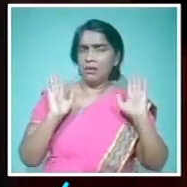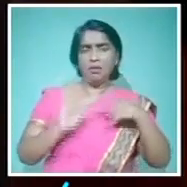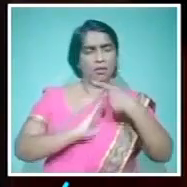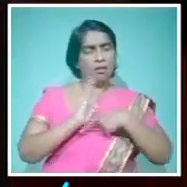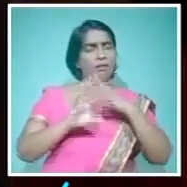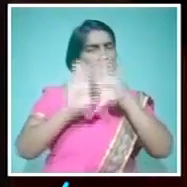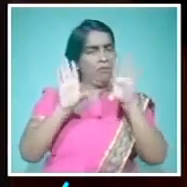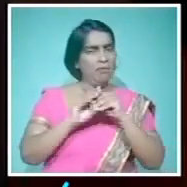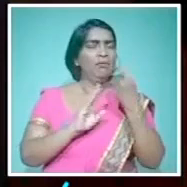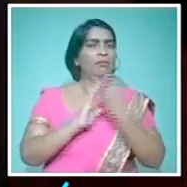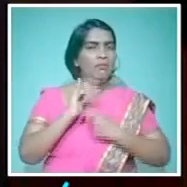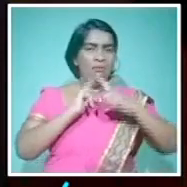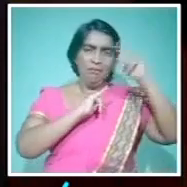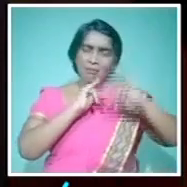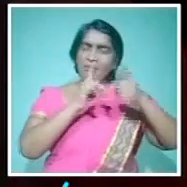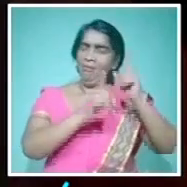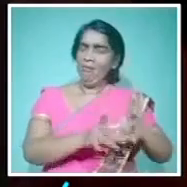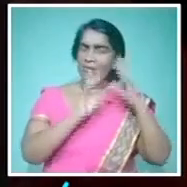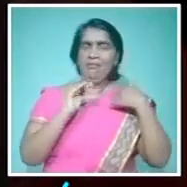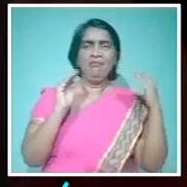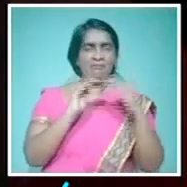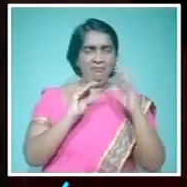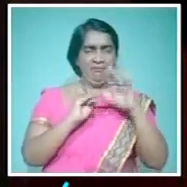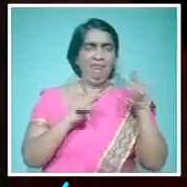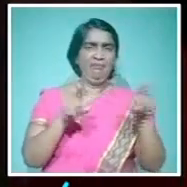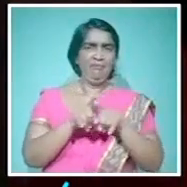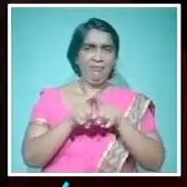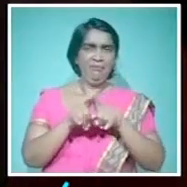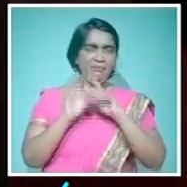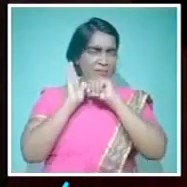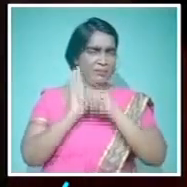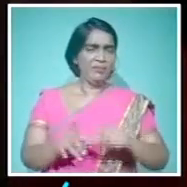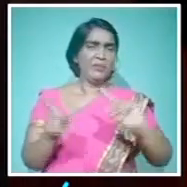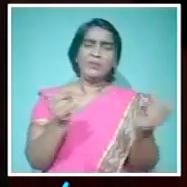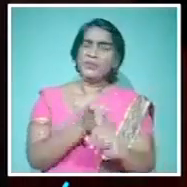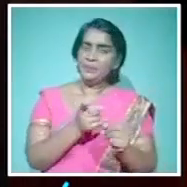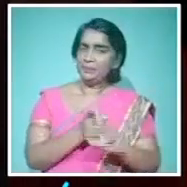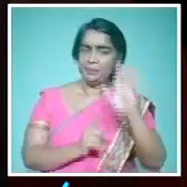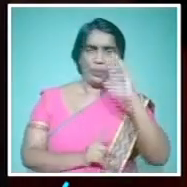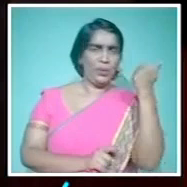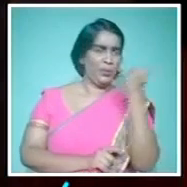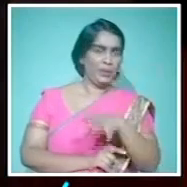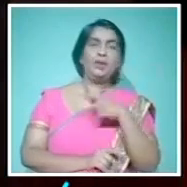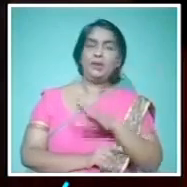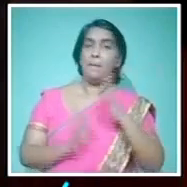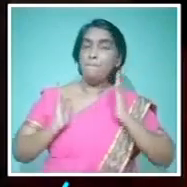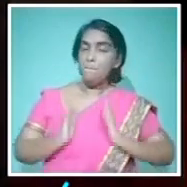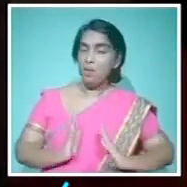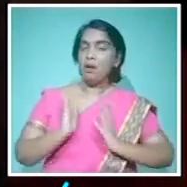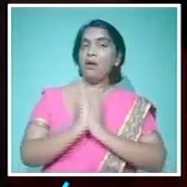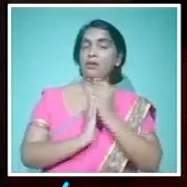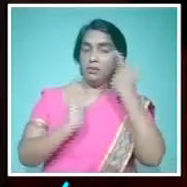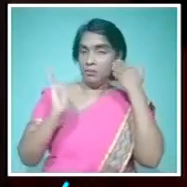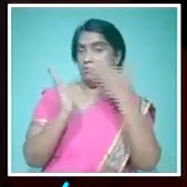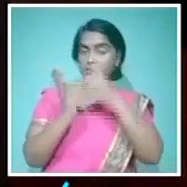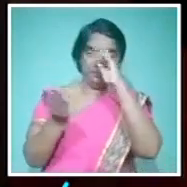नीतिय विश्वविद्यालय टत पोदु नीतिय बवट पत् वेंट ओने हिंसने प्रचंडत्वे पिटु दकिन मानव हिमिकं